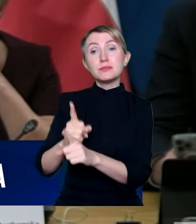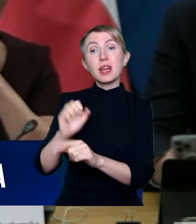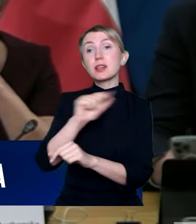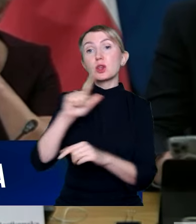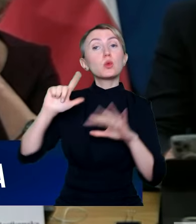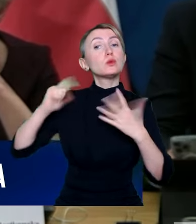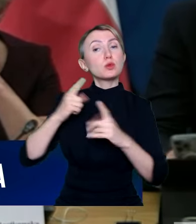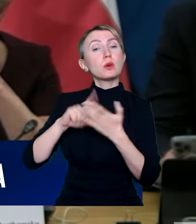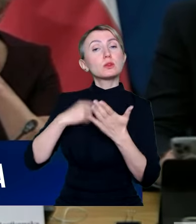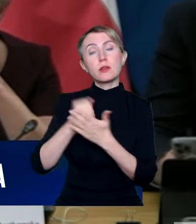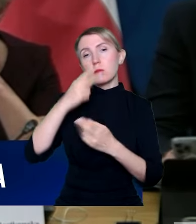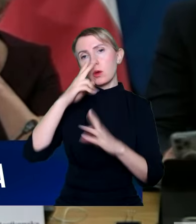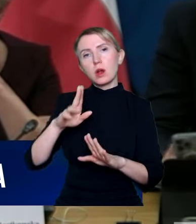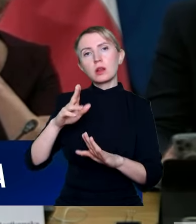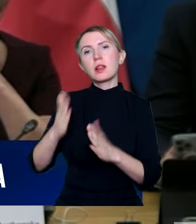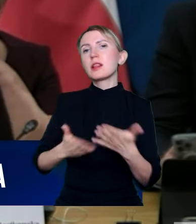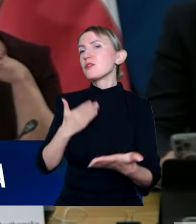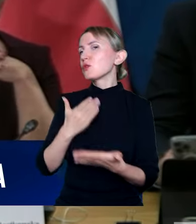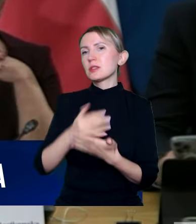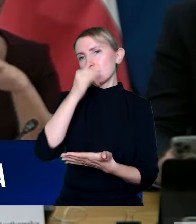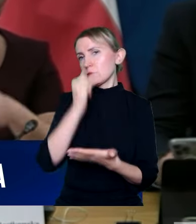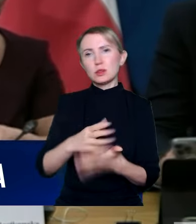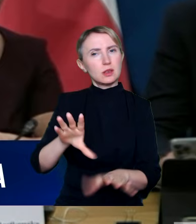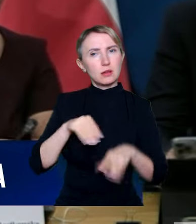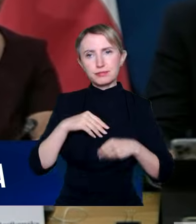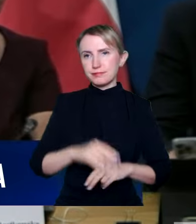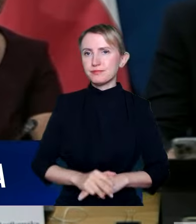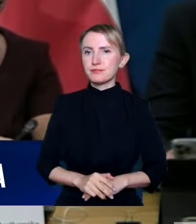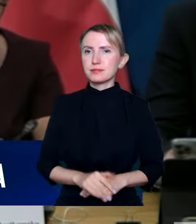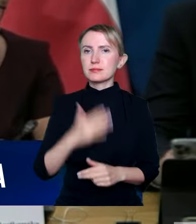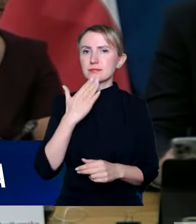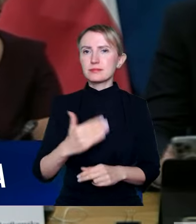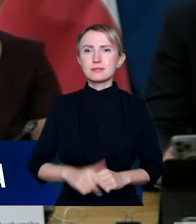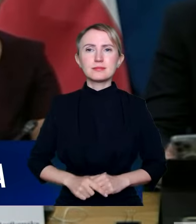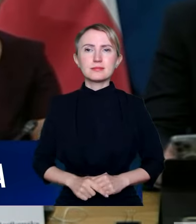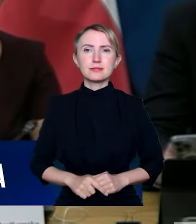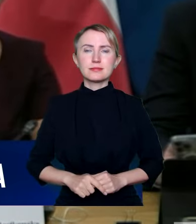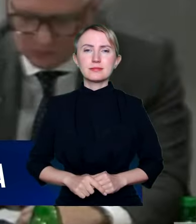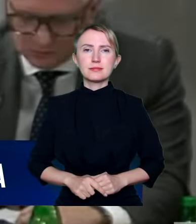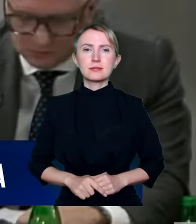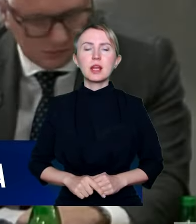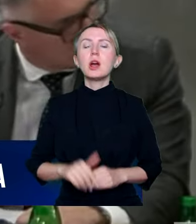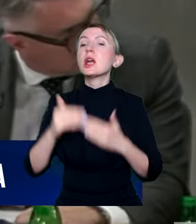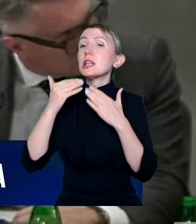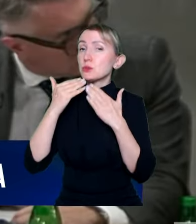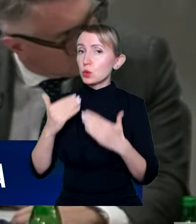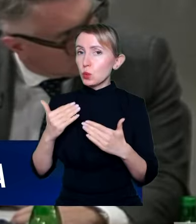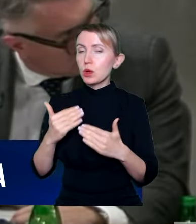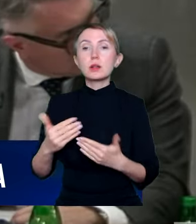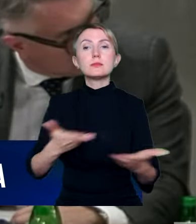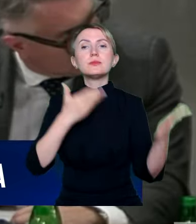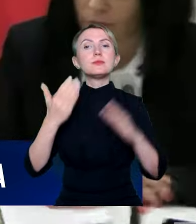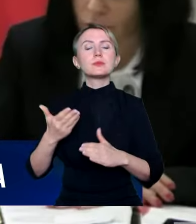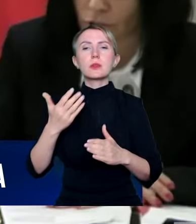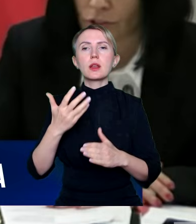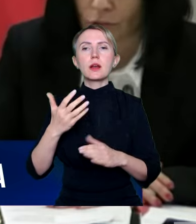ustawy wskazuje, że ten wniosek także nie może zostać uwzględniony przez komisję. Dziękuję serdecznie. Bardzo dziękuję. O głos poprosił wcześniej